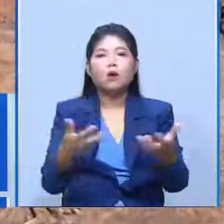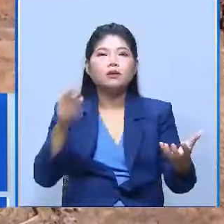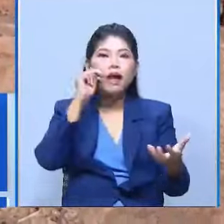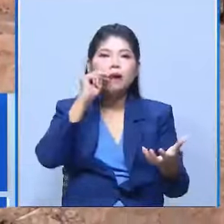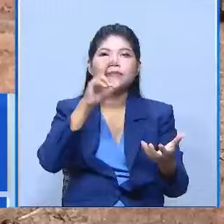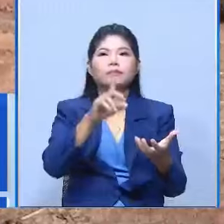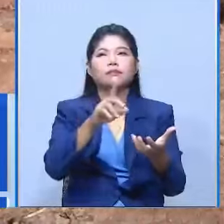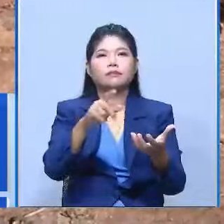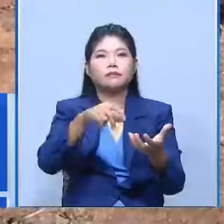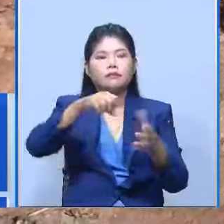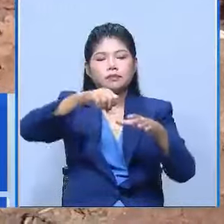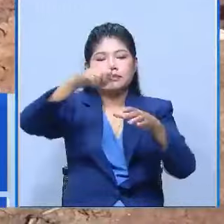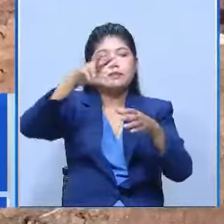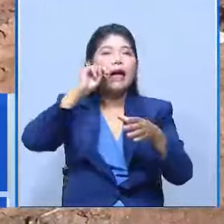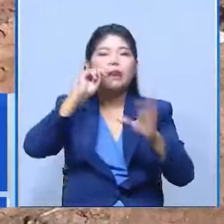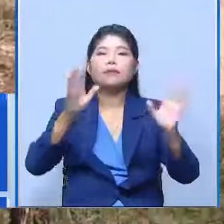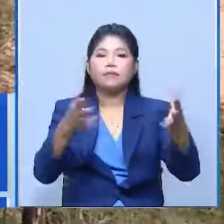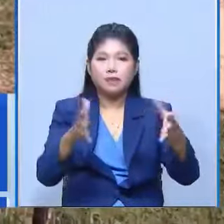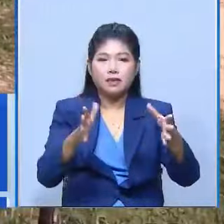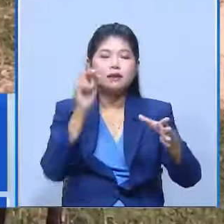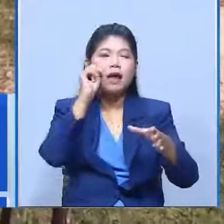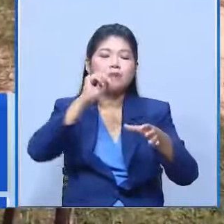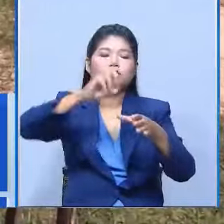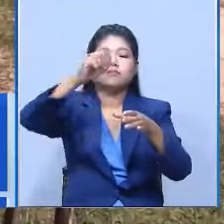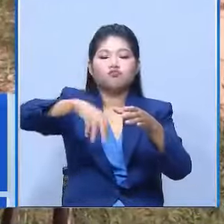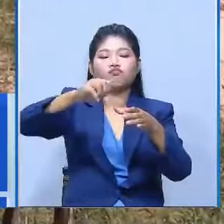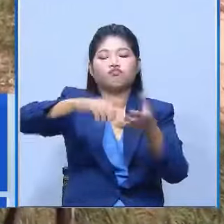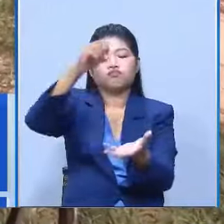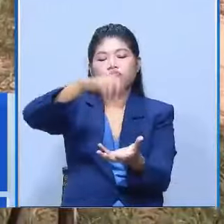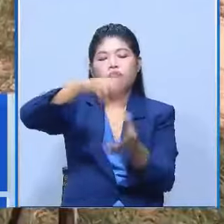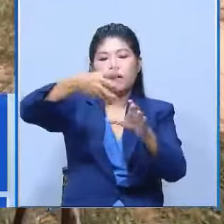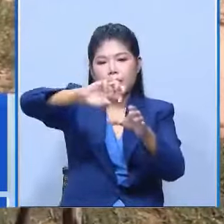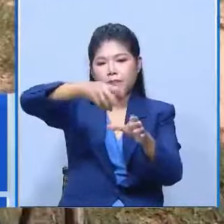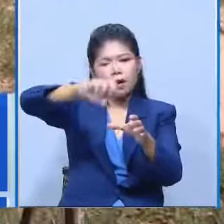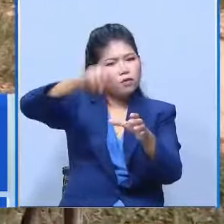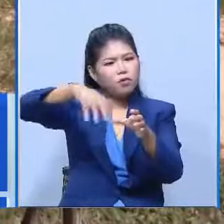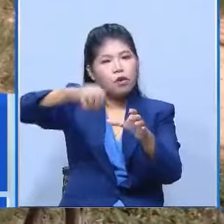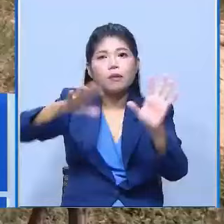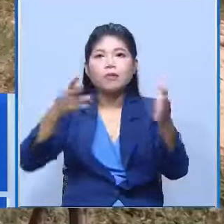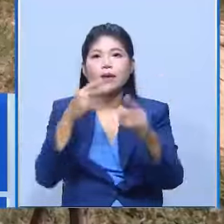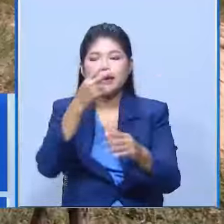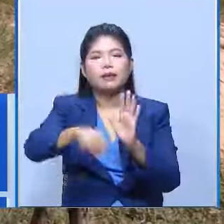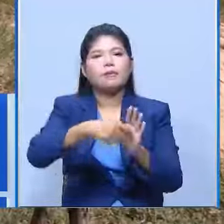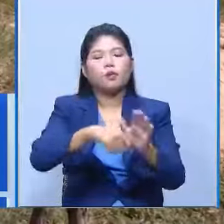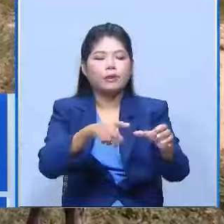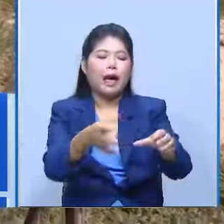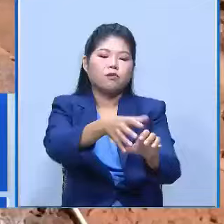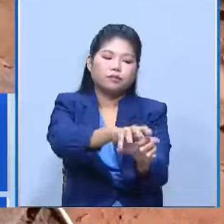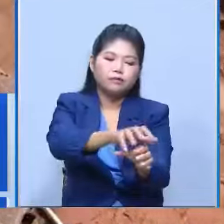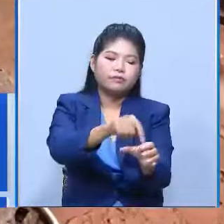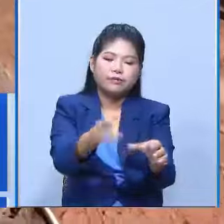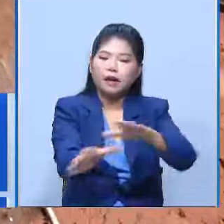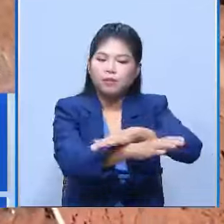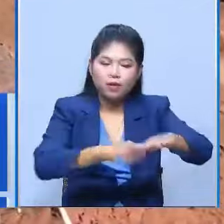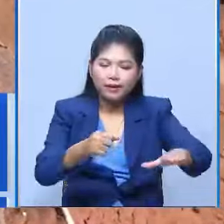ยเลยค่ะ โอ้โหไอ้น้ำไม่ไหลเนี่ยเข้าใจว่าโอเคอาจจะมีปัญหาเกิดขึ้นเนาะแต่พอมาดูแล้วเห็นต้นสายปลายเหตุอะหงุดหงิดกว่าเดิมเพราะมันคือ